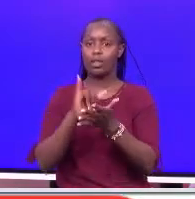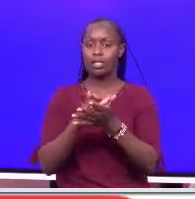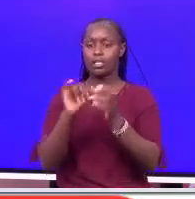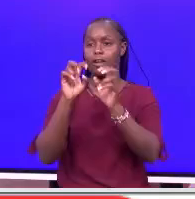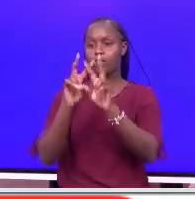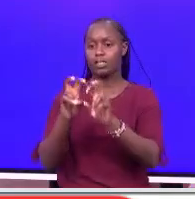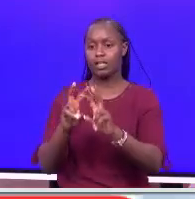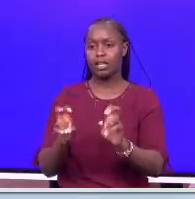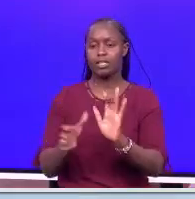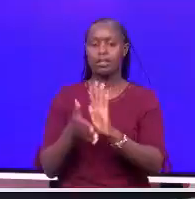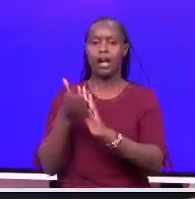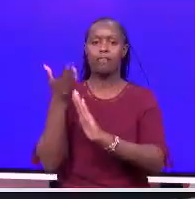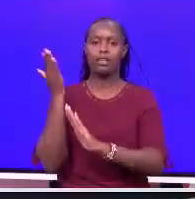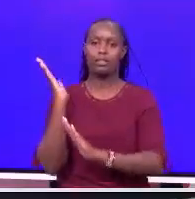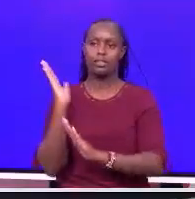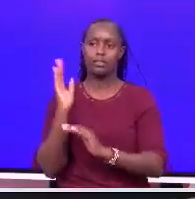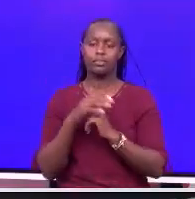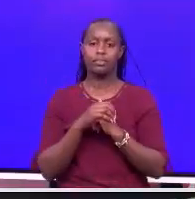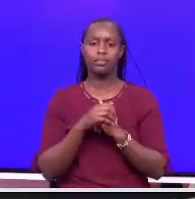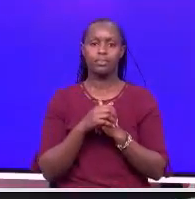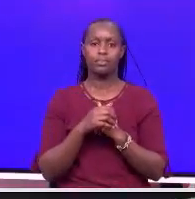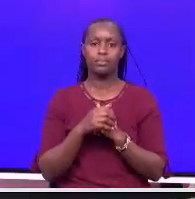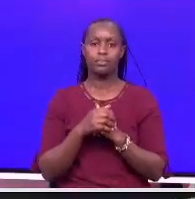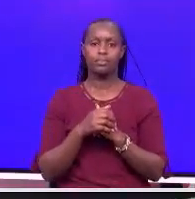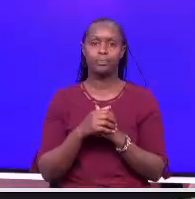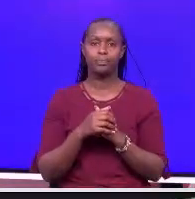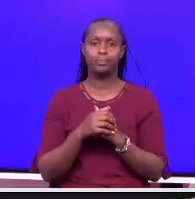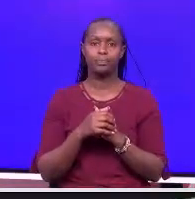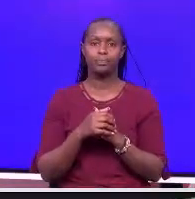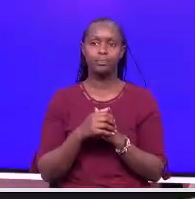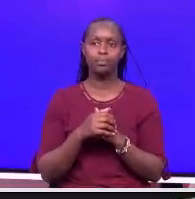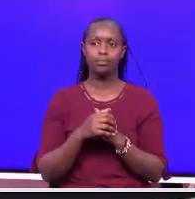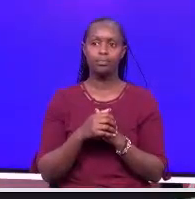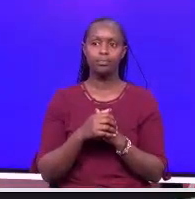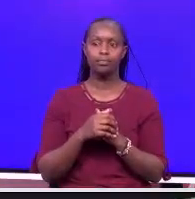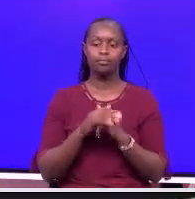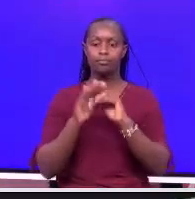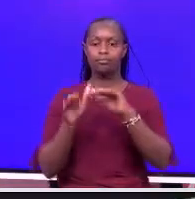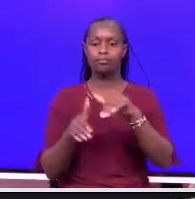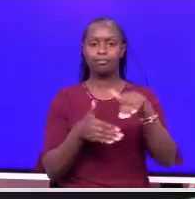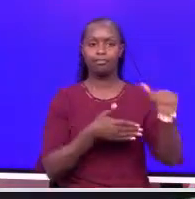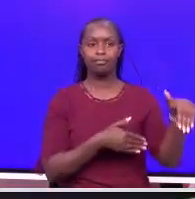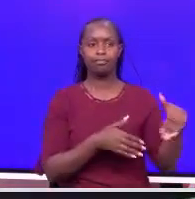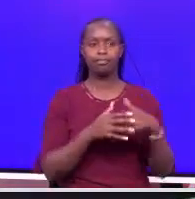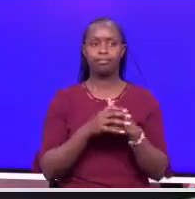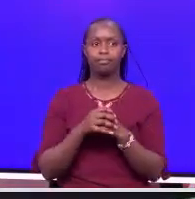kwa haraka. Namna tukiacha taarifa yake Kisewa Emory,